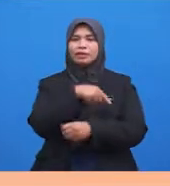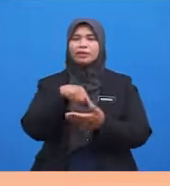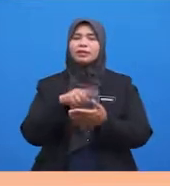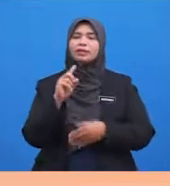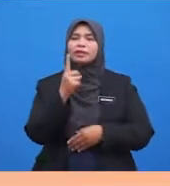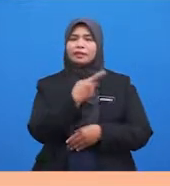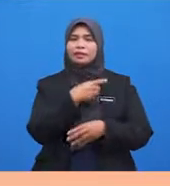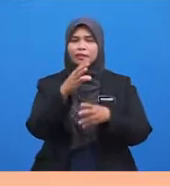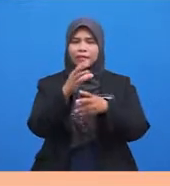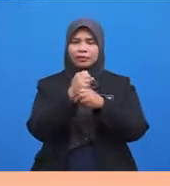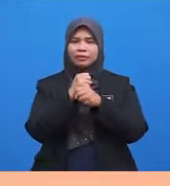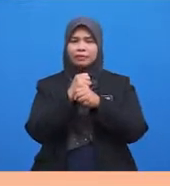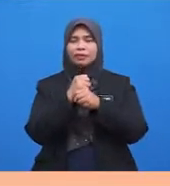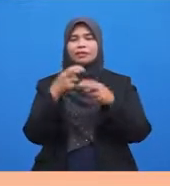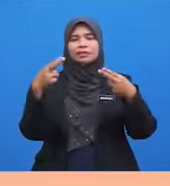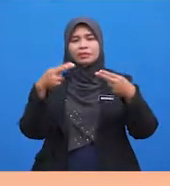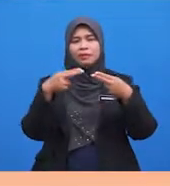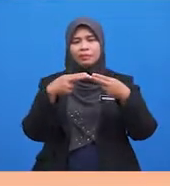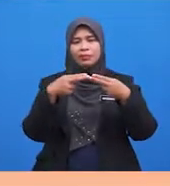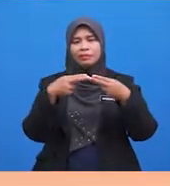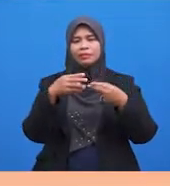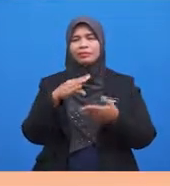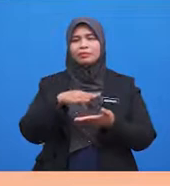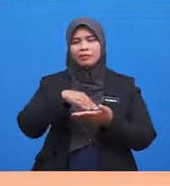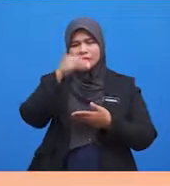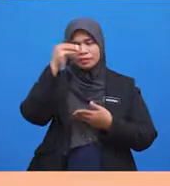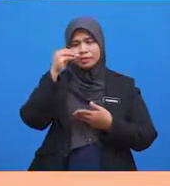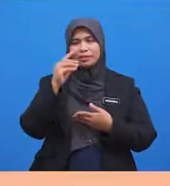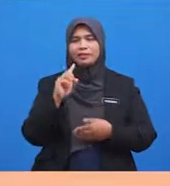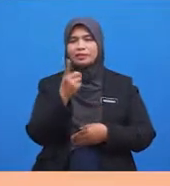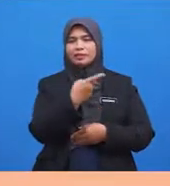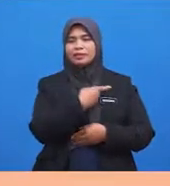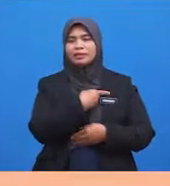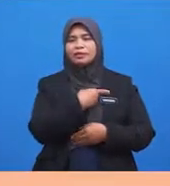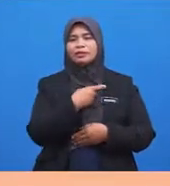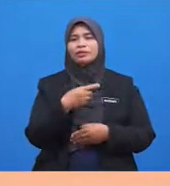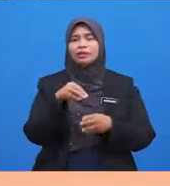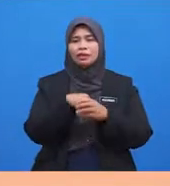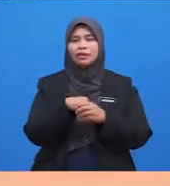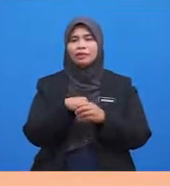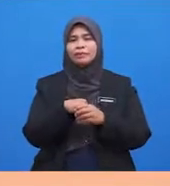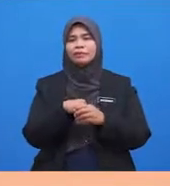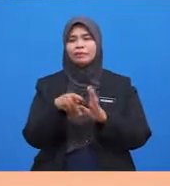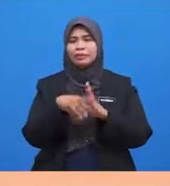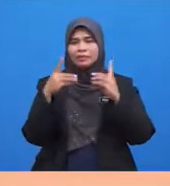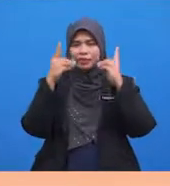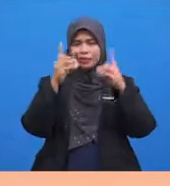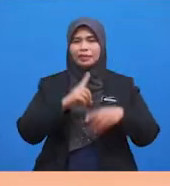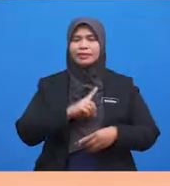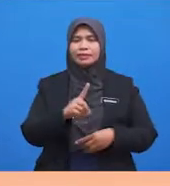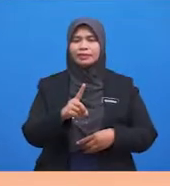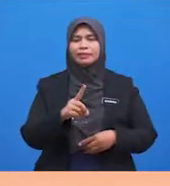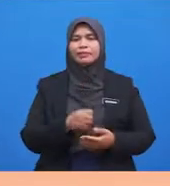kita dapat menyambung lagi pembelajaran kita dalam subjek